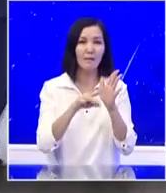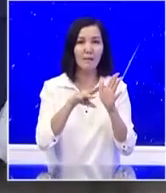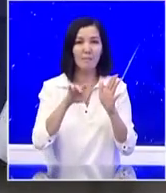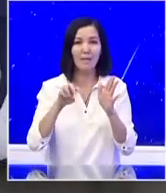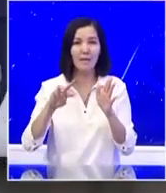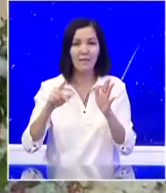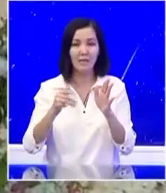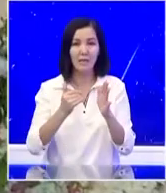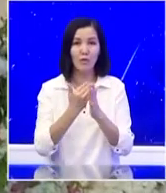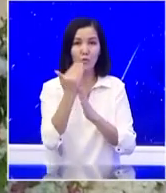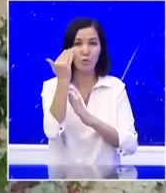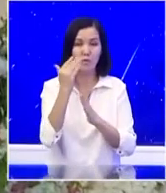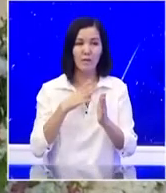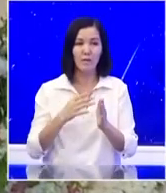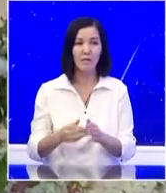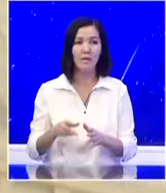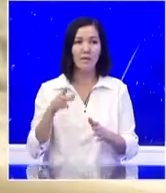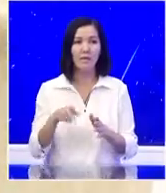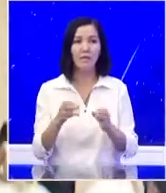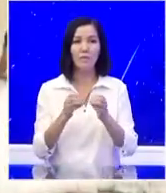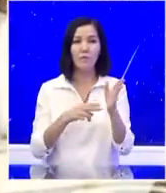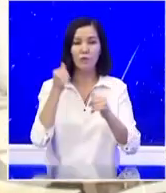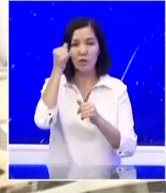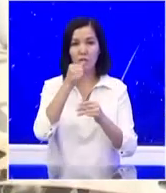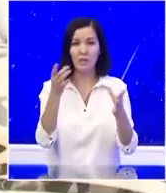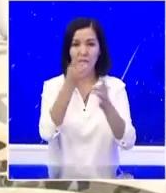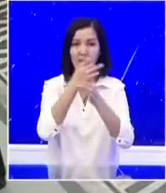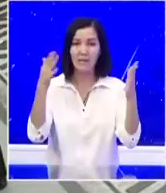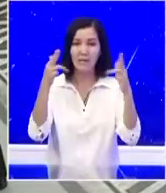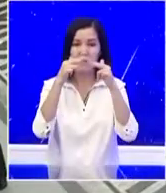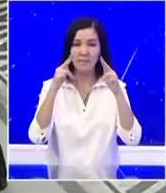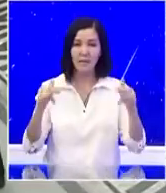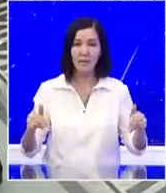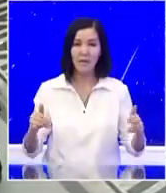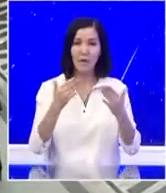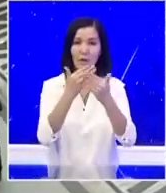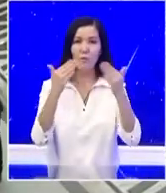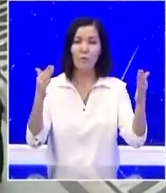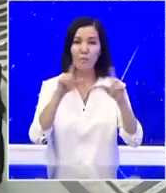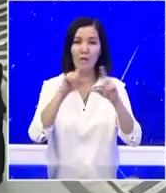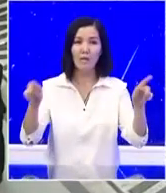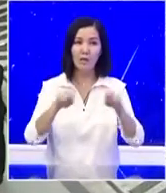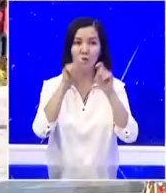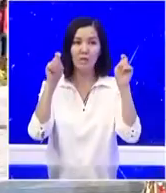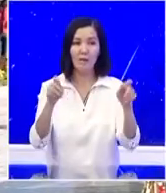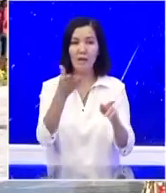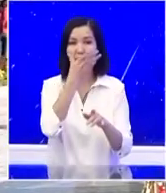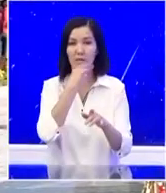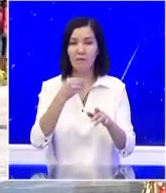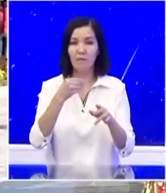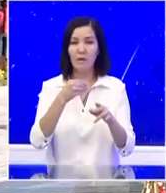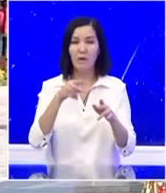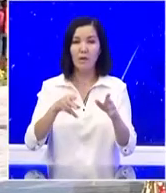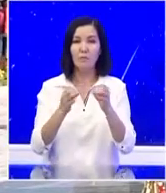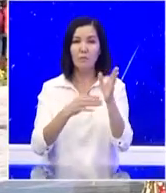дейін ұлғайды. 17 жылы салтанат сарайы, көрме кешені, енді бұл қаланың көркін келтіріп тұрған.